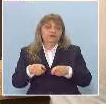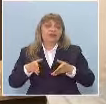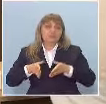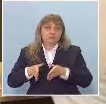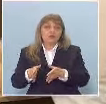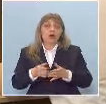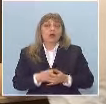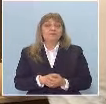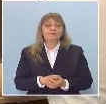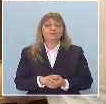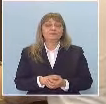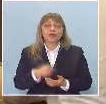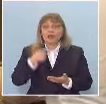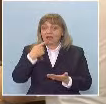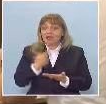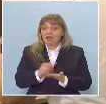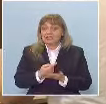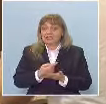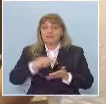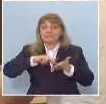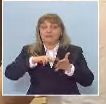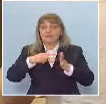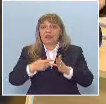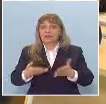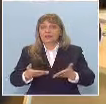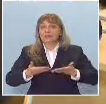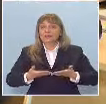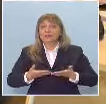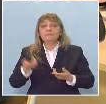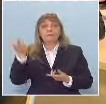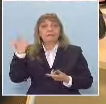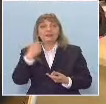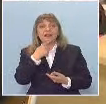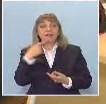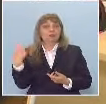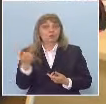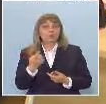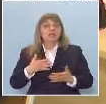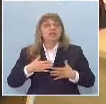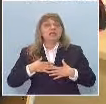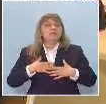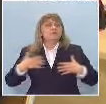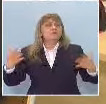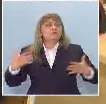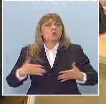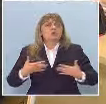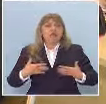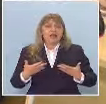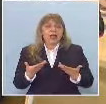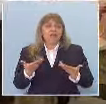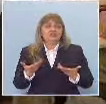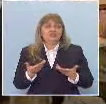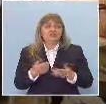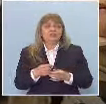посока. Казахме за план приема миналата година. Всъщност имаше доста желаещи, нали така, госпожо Дукова?